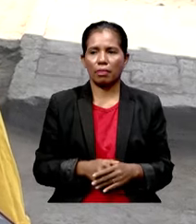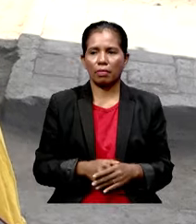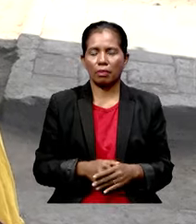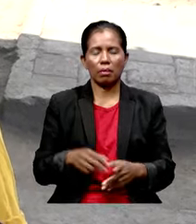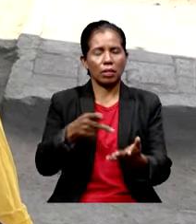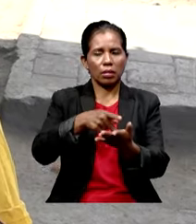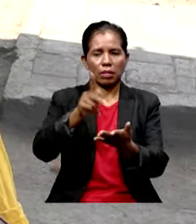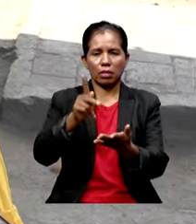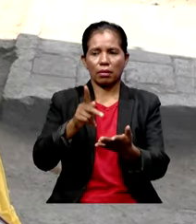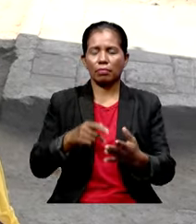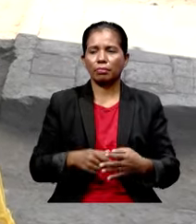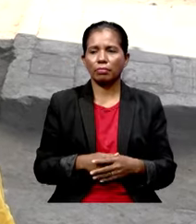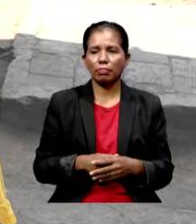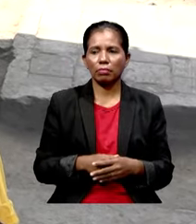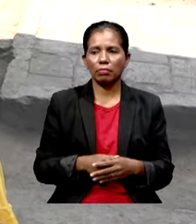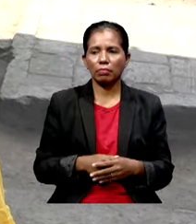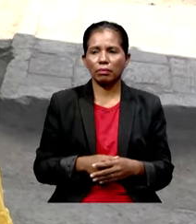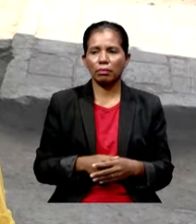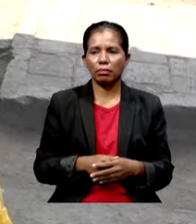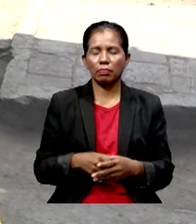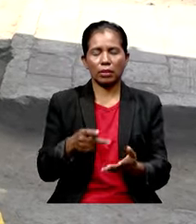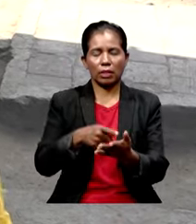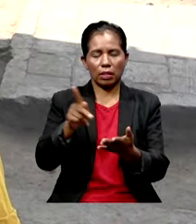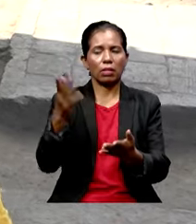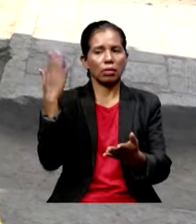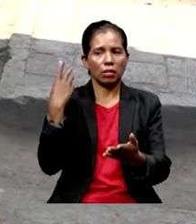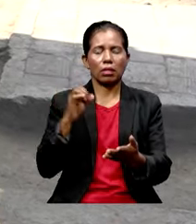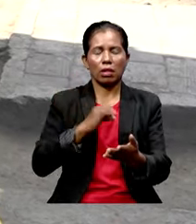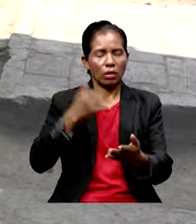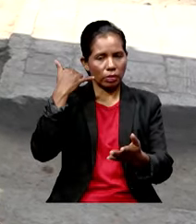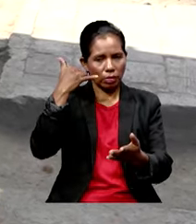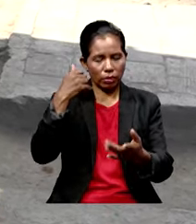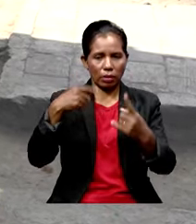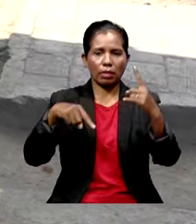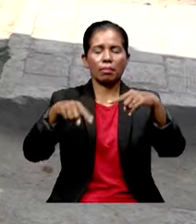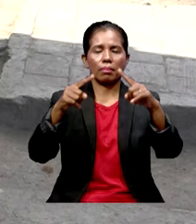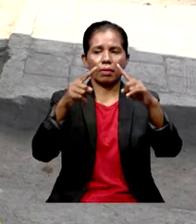Pajak ni han sa Orbeira. Selu tu no fin da dakum sa telefoni ba ya